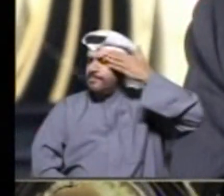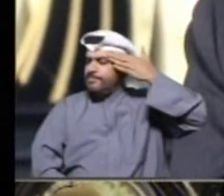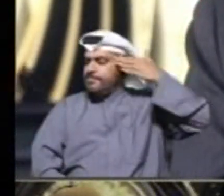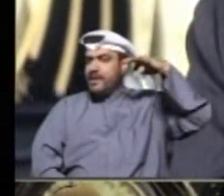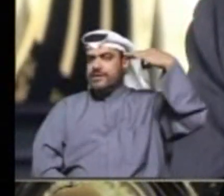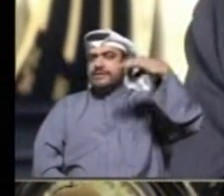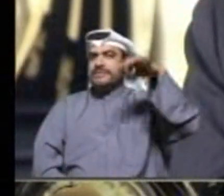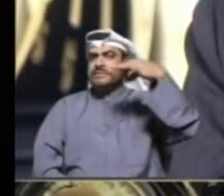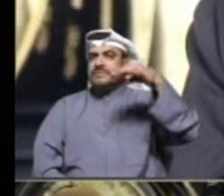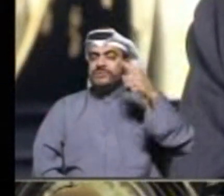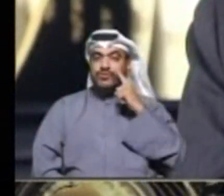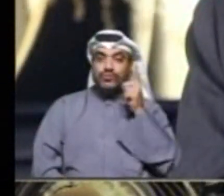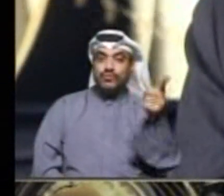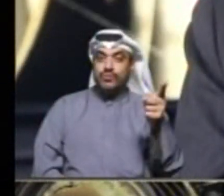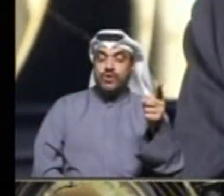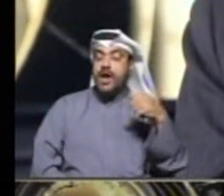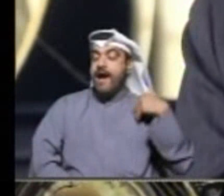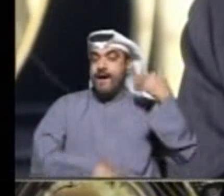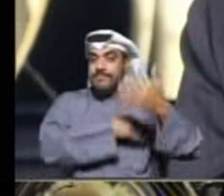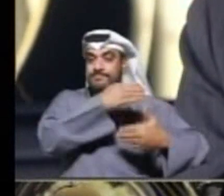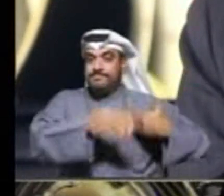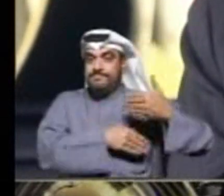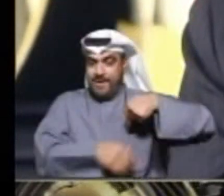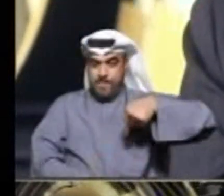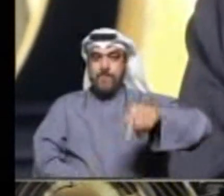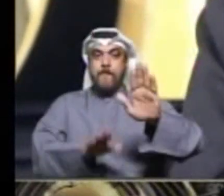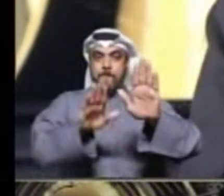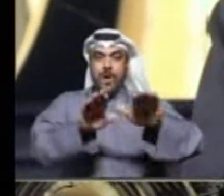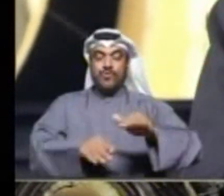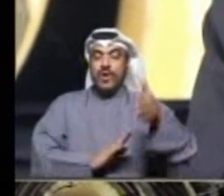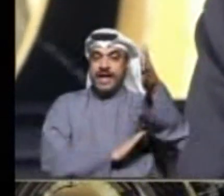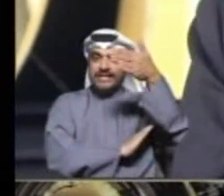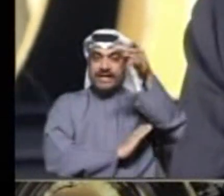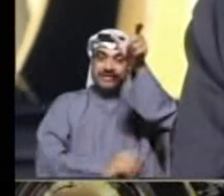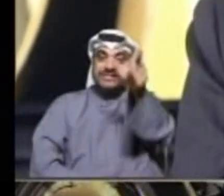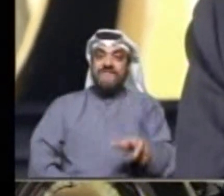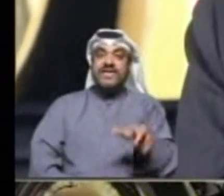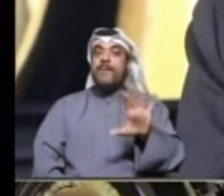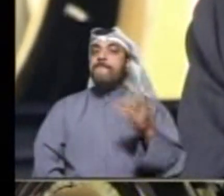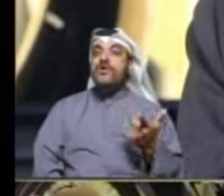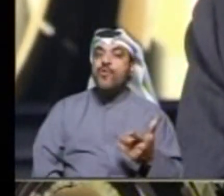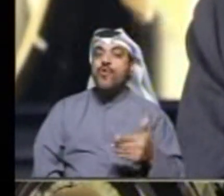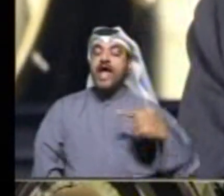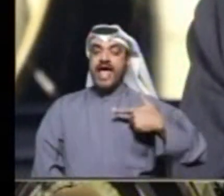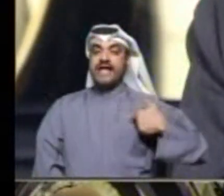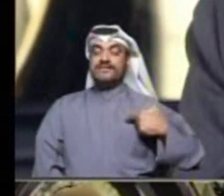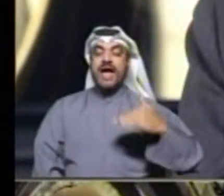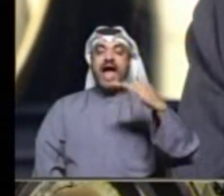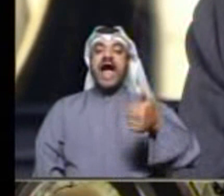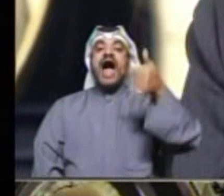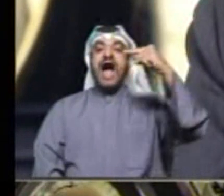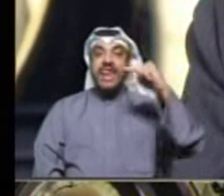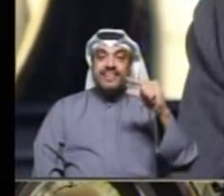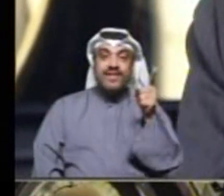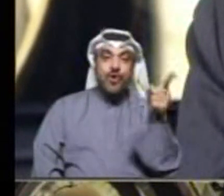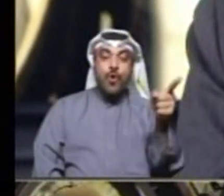بريطانيا الكويتية، 44 شخص. سعادة السفير خالد دويسان هو رئيس السلك الدبلوماسي، يعني أي سفير يجي بيقدم